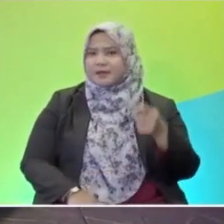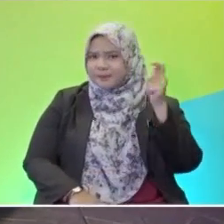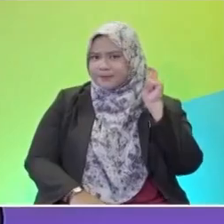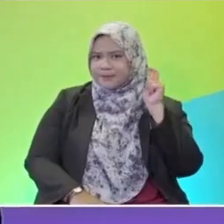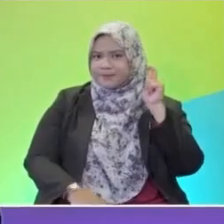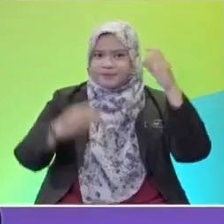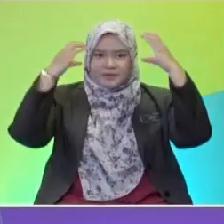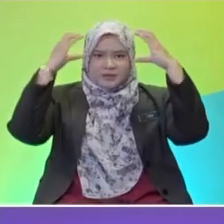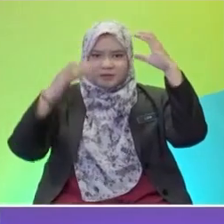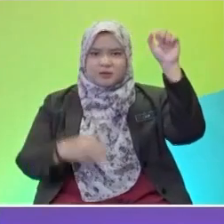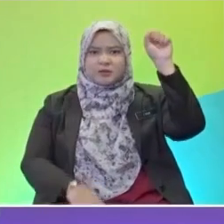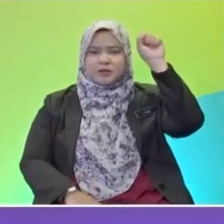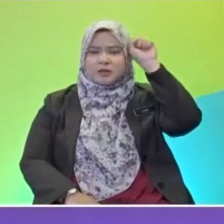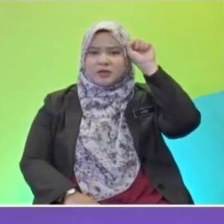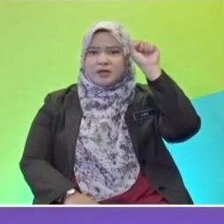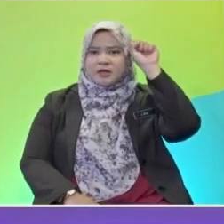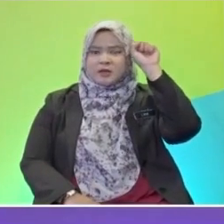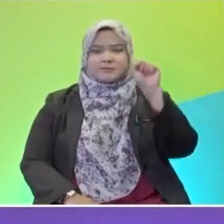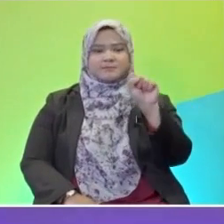mungkin mungkin